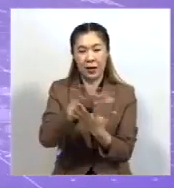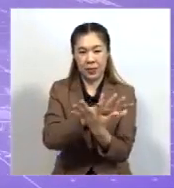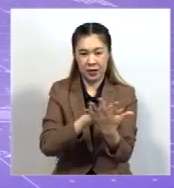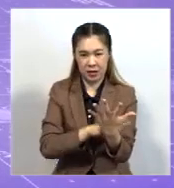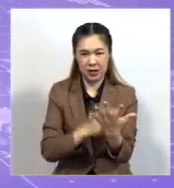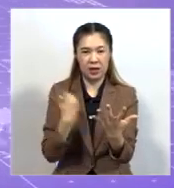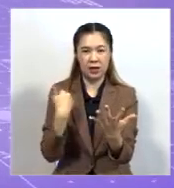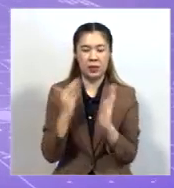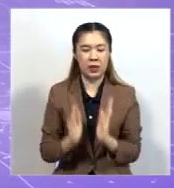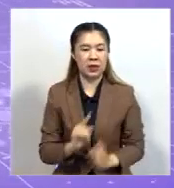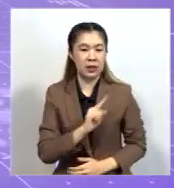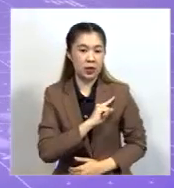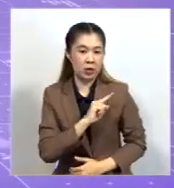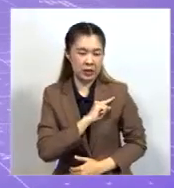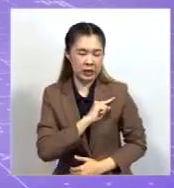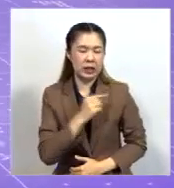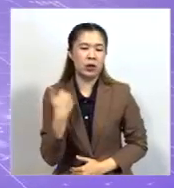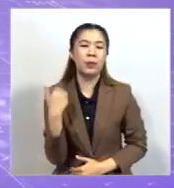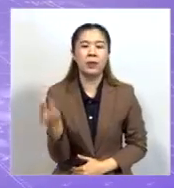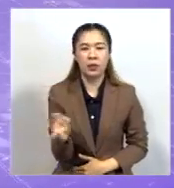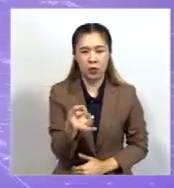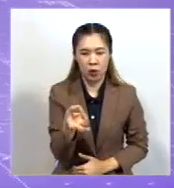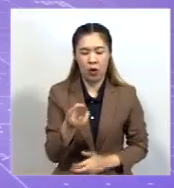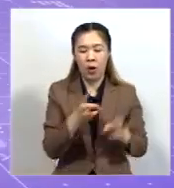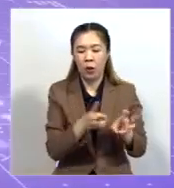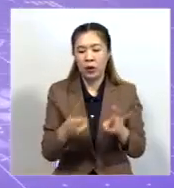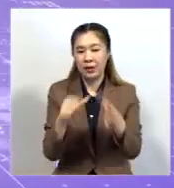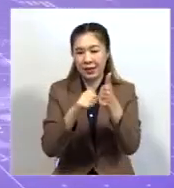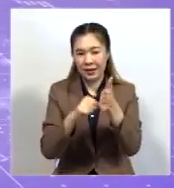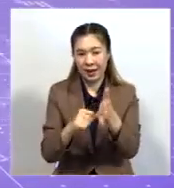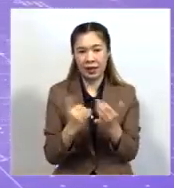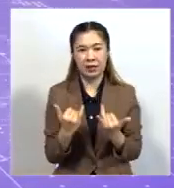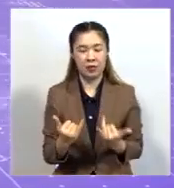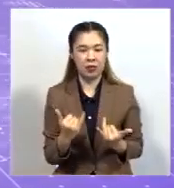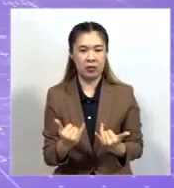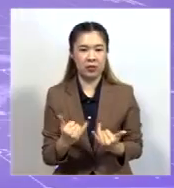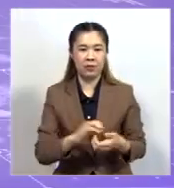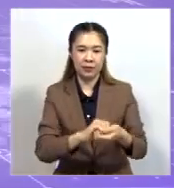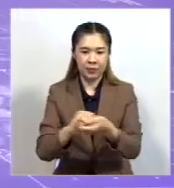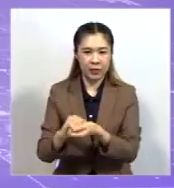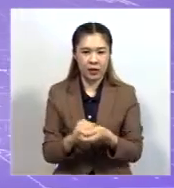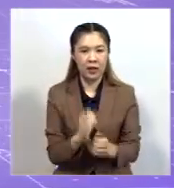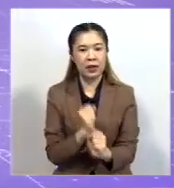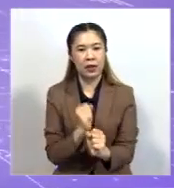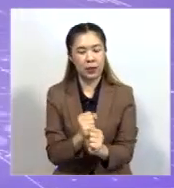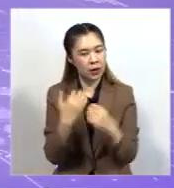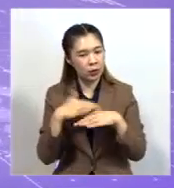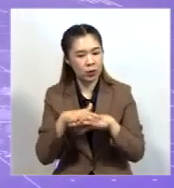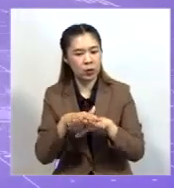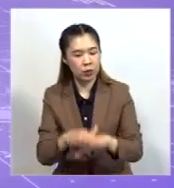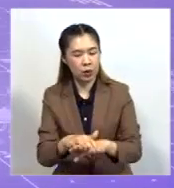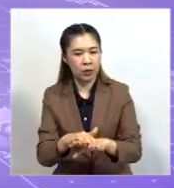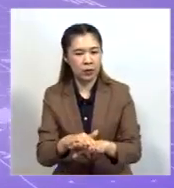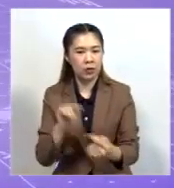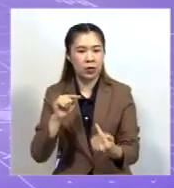ยๆนะคะเจ้าหน้าที่ที่เรามีอยู่ก็จำกัดการแก้ไขปัญหาครั้งนี้ก็คือจะเป็นความร่วมมือค่ะในการทำงานร่วมกันระหว่างก